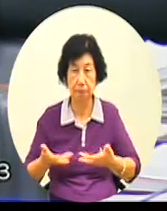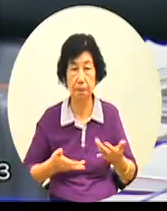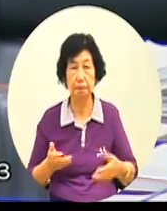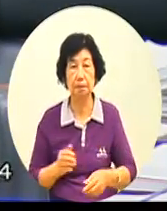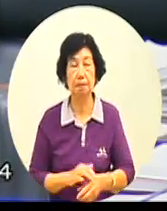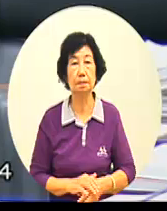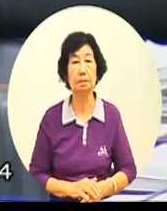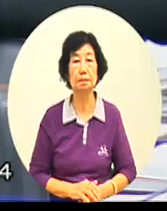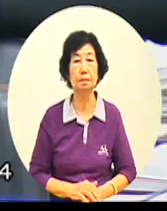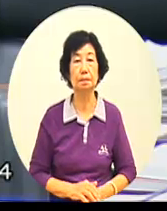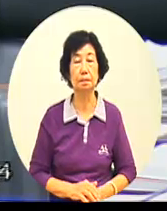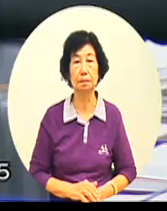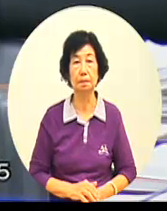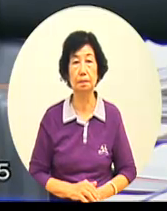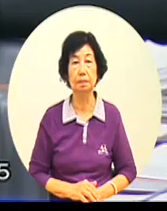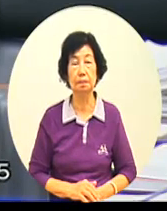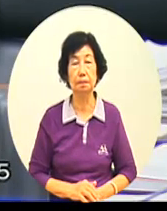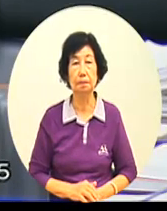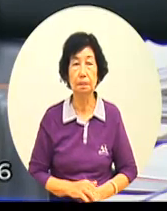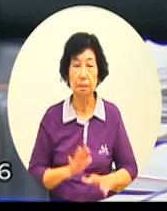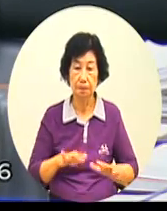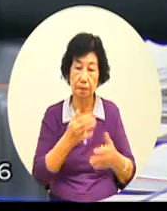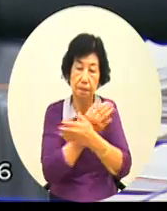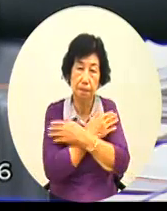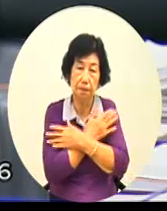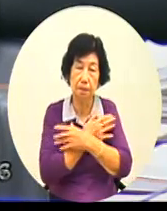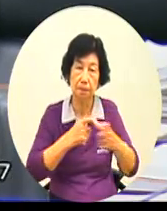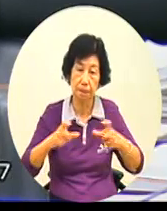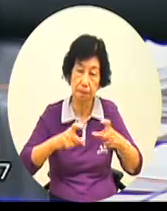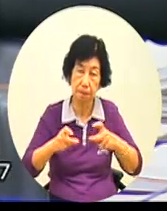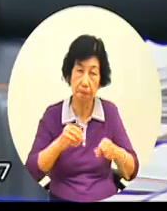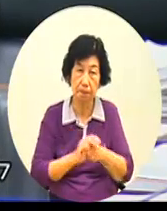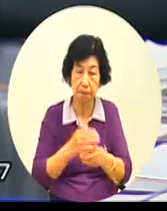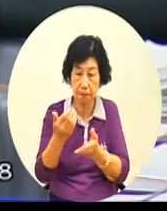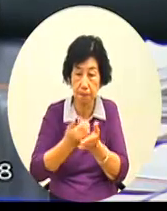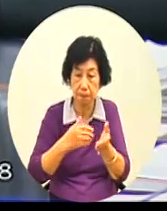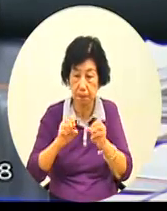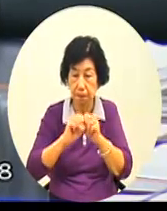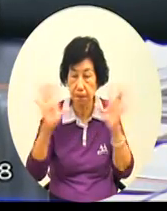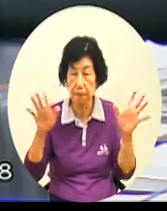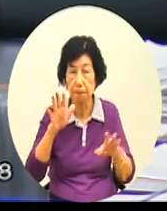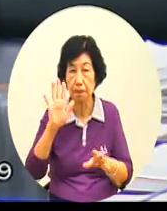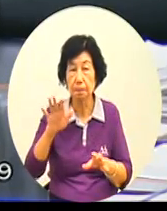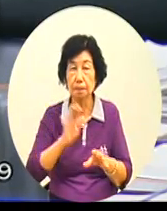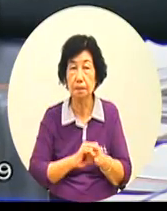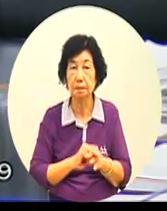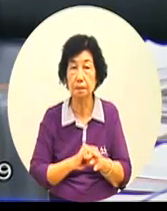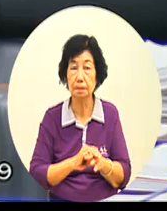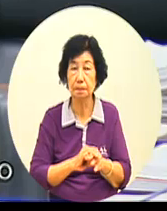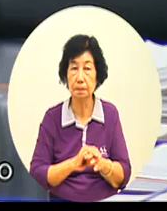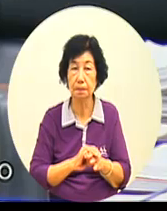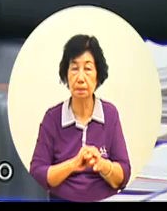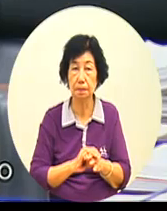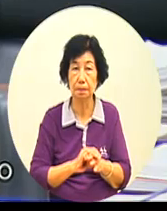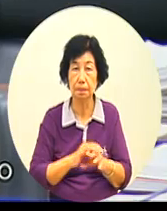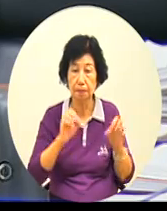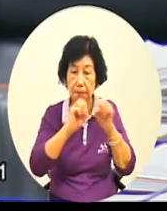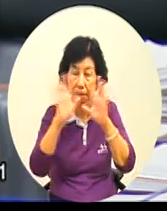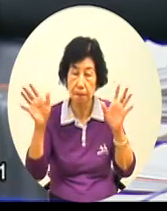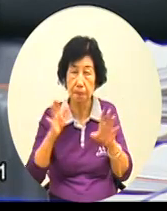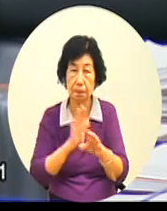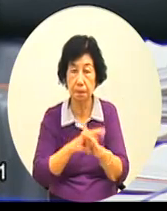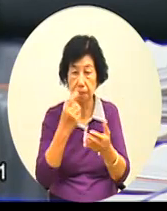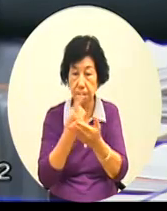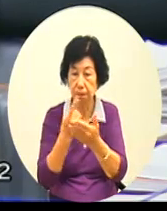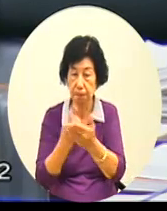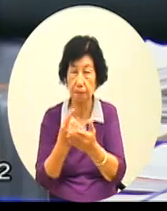知道。但是我不知道幼儿园的部分你们事前有做宣导吗？好，你们有通知各个业主吗？那如果有，为什么业